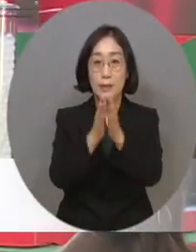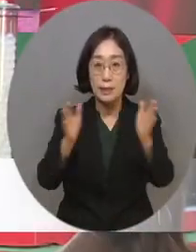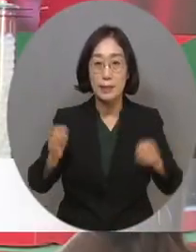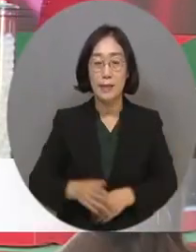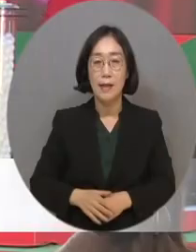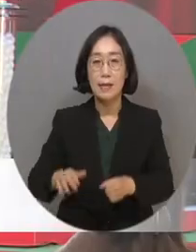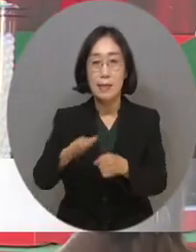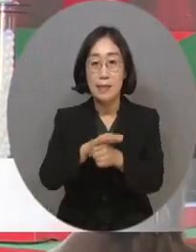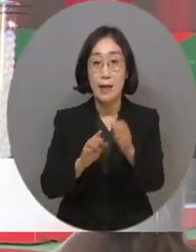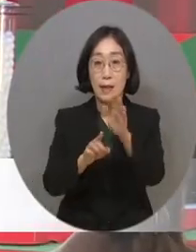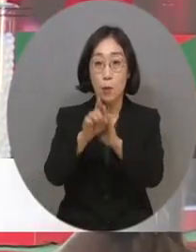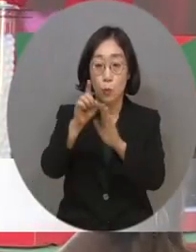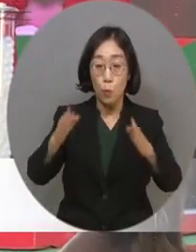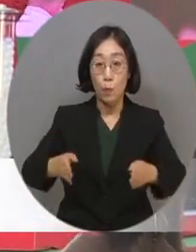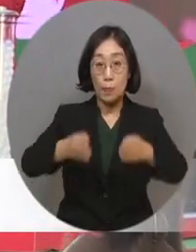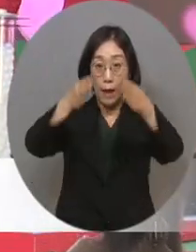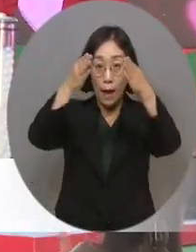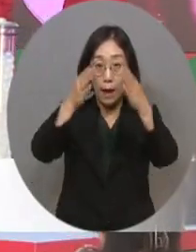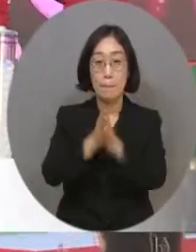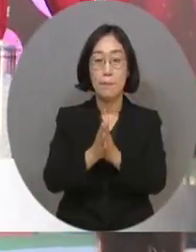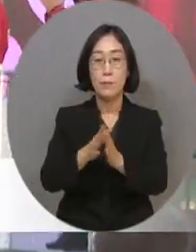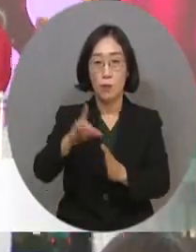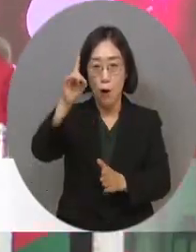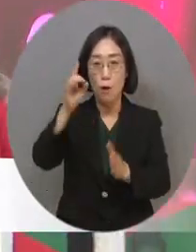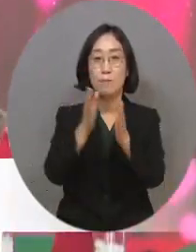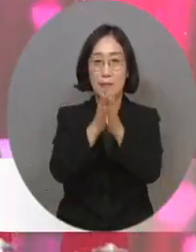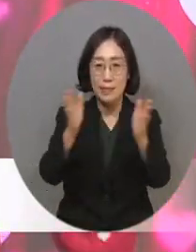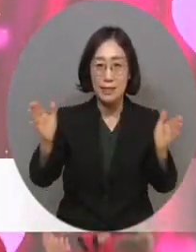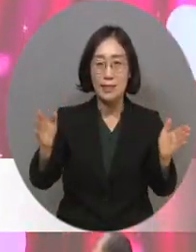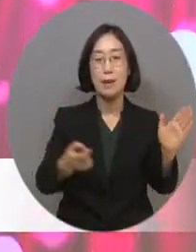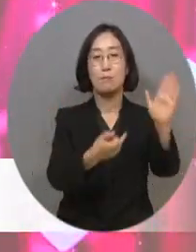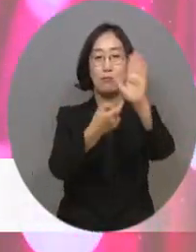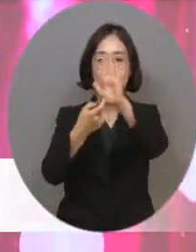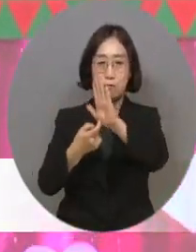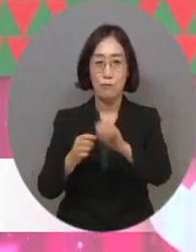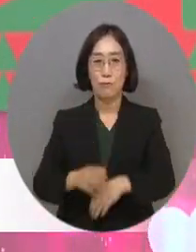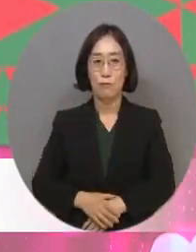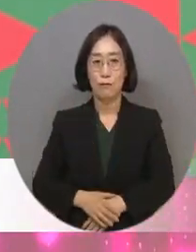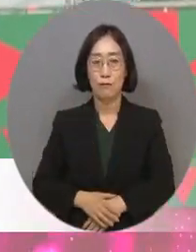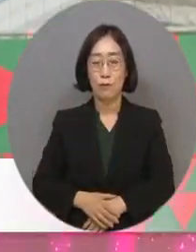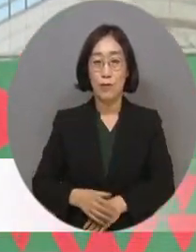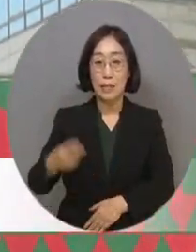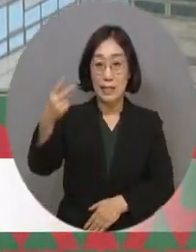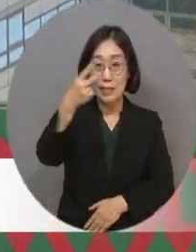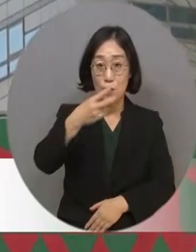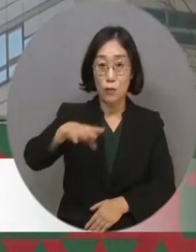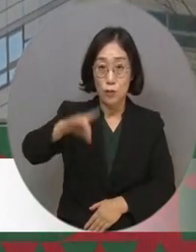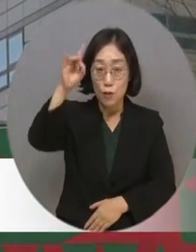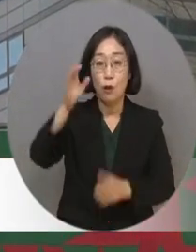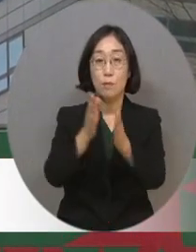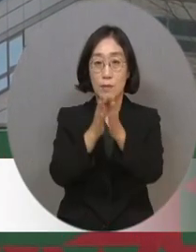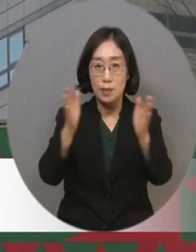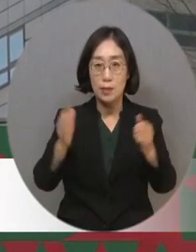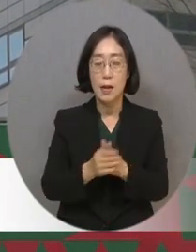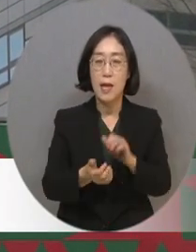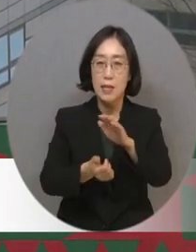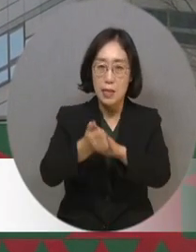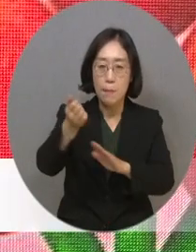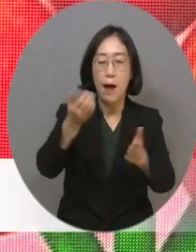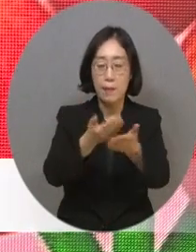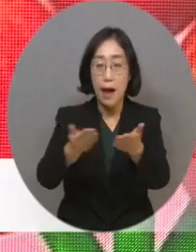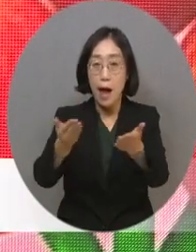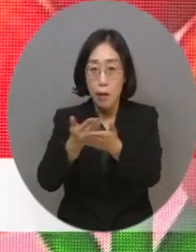온도탑 제막식이 열렸습니다. 지난 2000년 첫 등장한 사랑의 온도탑은 희망 나눔 캠페인의